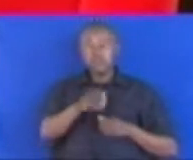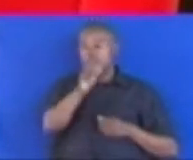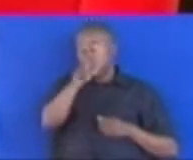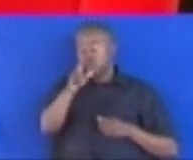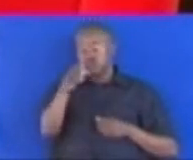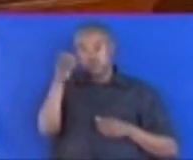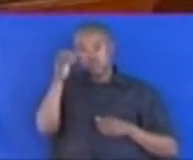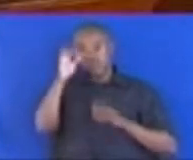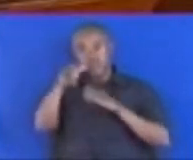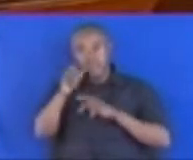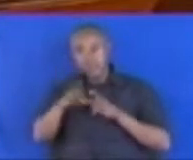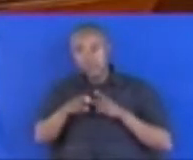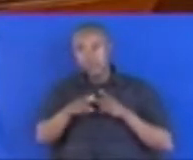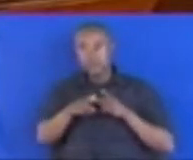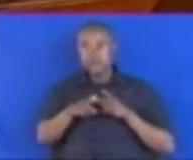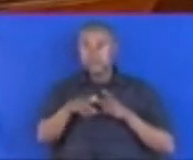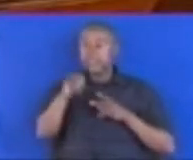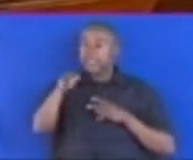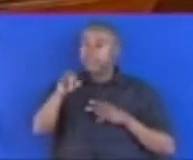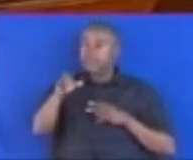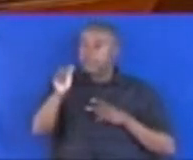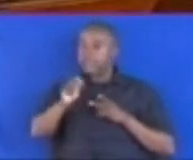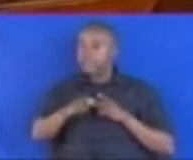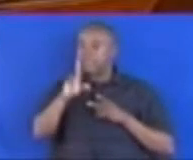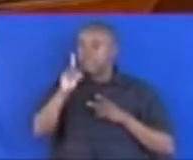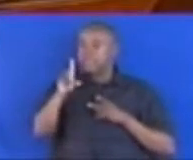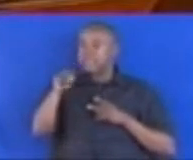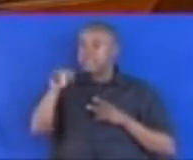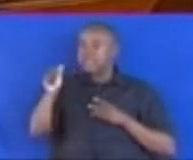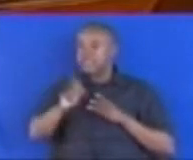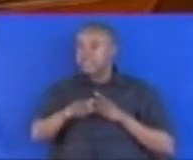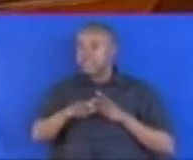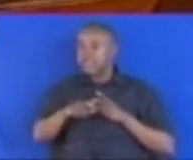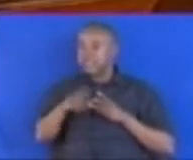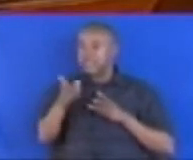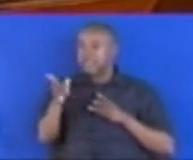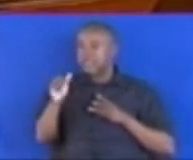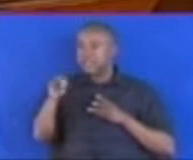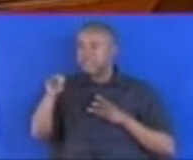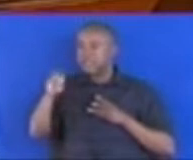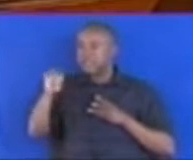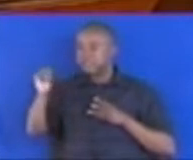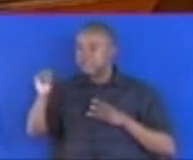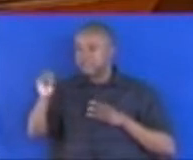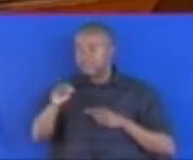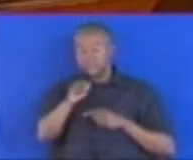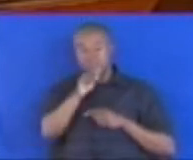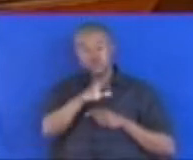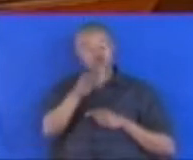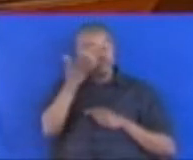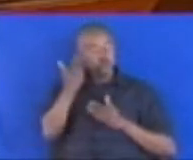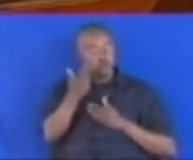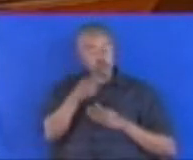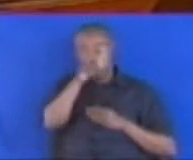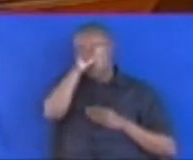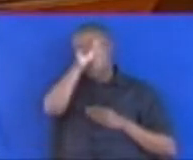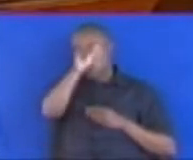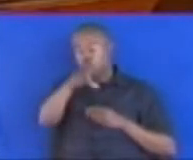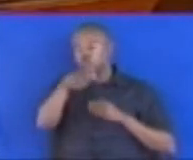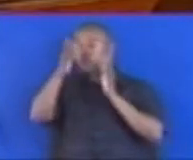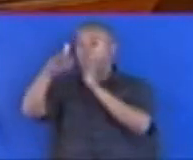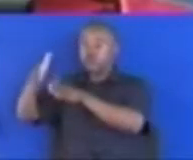mnyama ni RNA, DNA na genes, ambazo ndio genes. Huo ndio utu wa mtu, tofauti ya